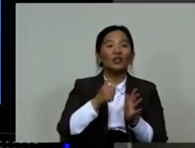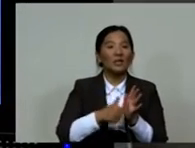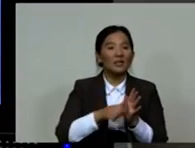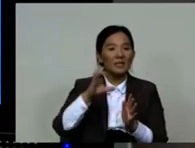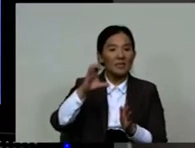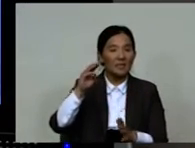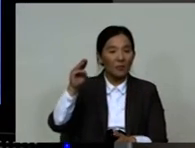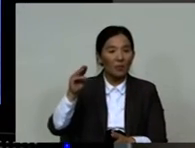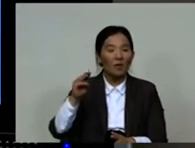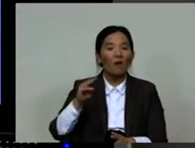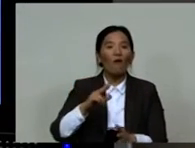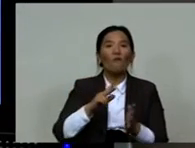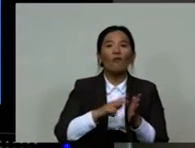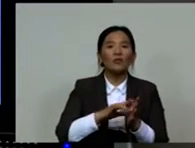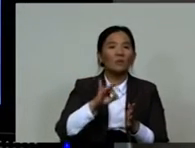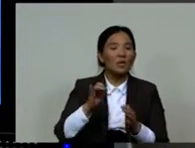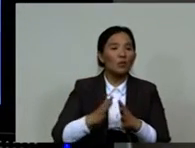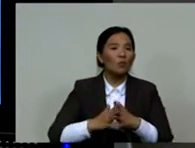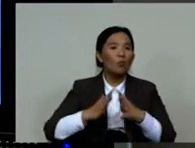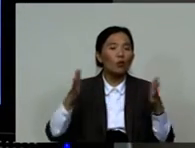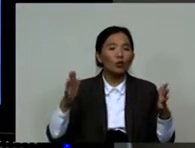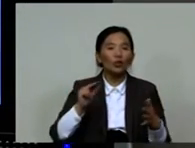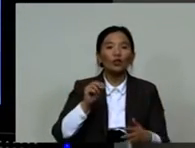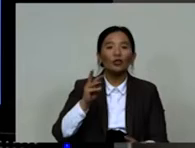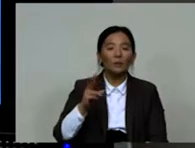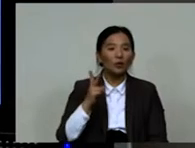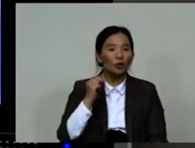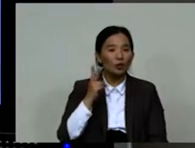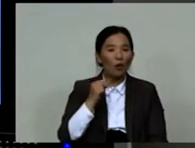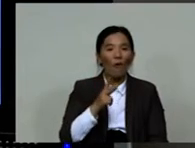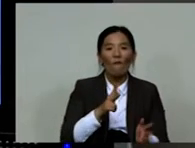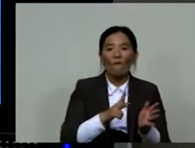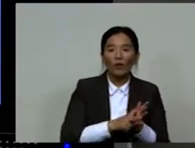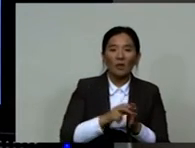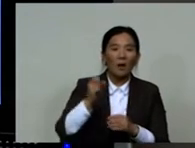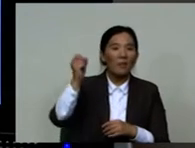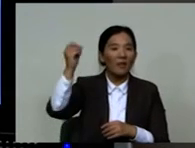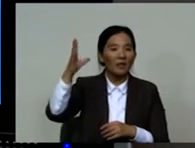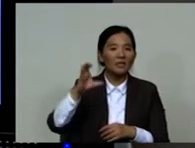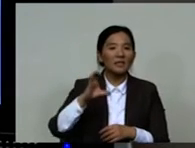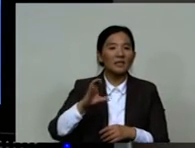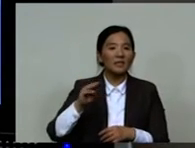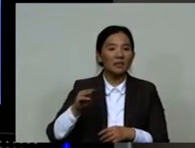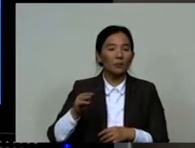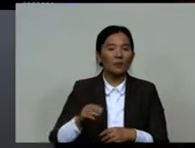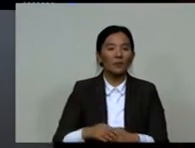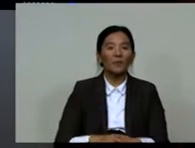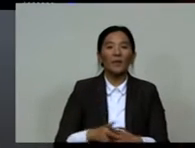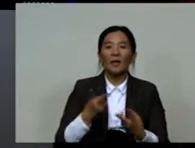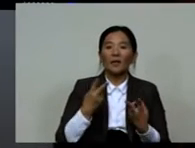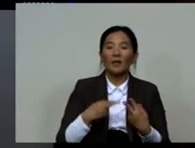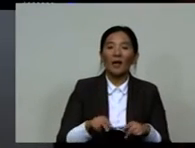степени в 8 раз больше, чем число 8 15 степени. Для